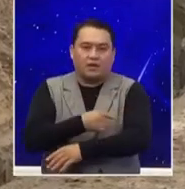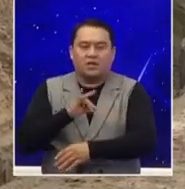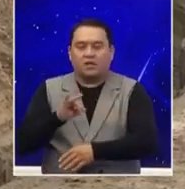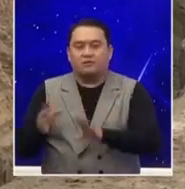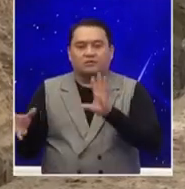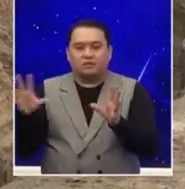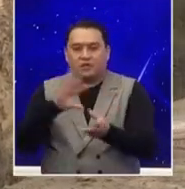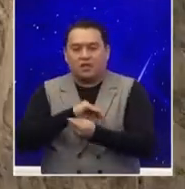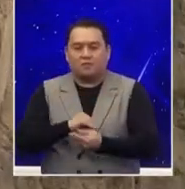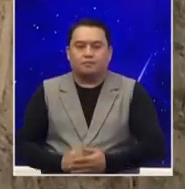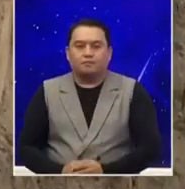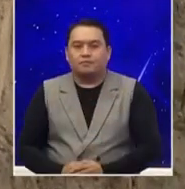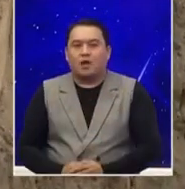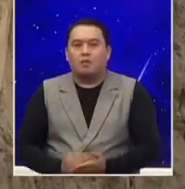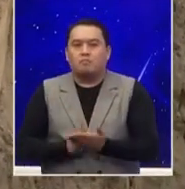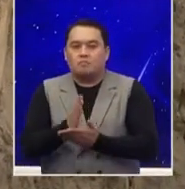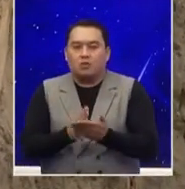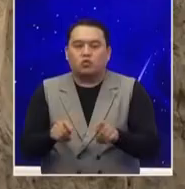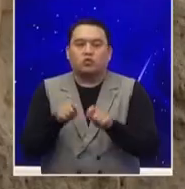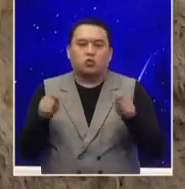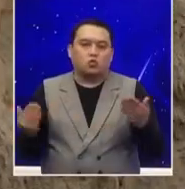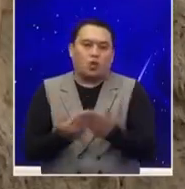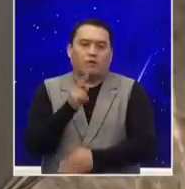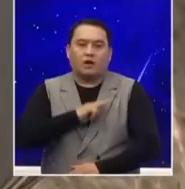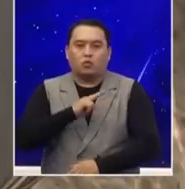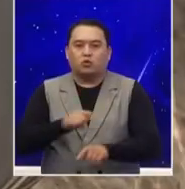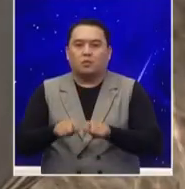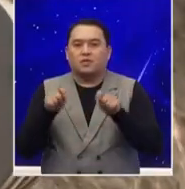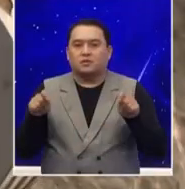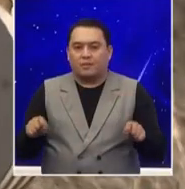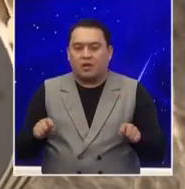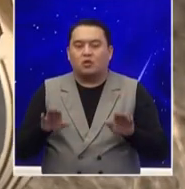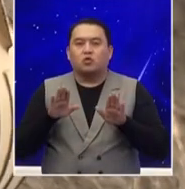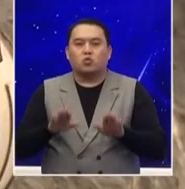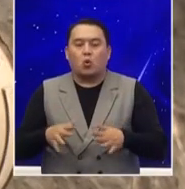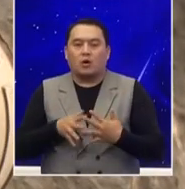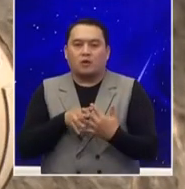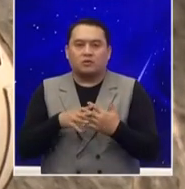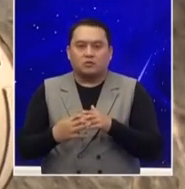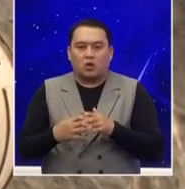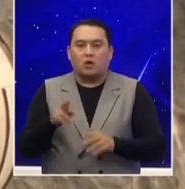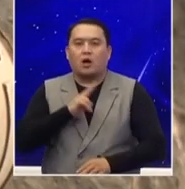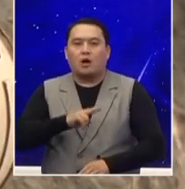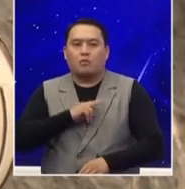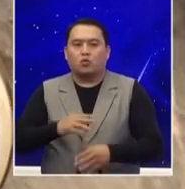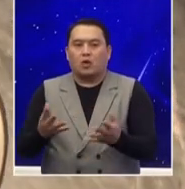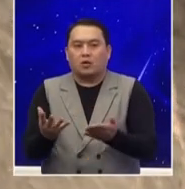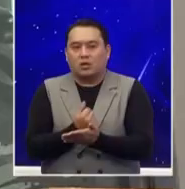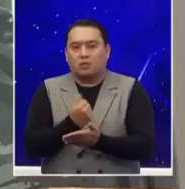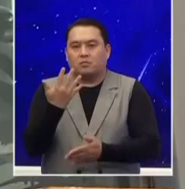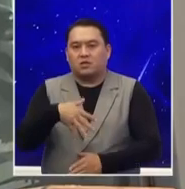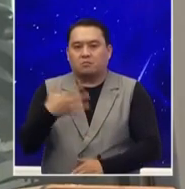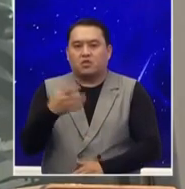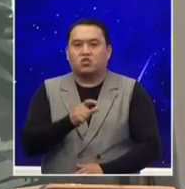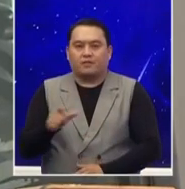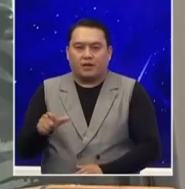в целом благоустройство что послужило созданию новых рабочих мест только из числа жители поселка агши работу обрели 55